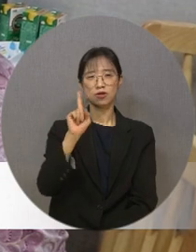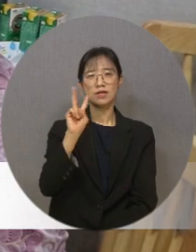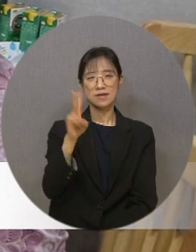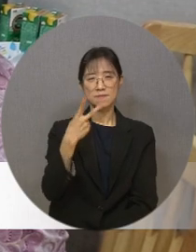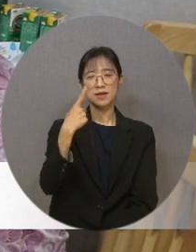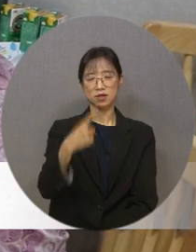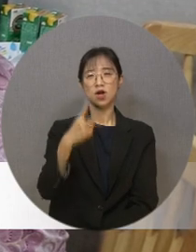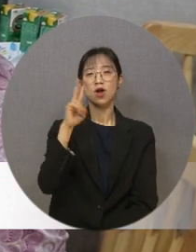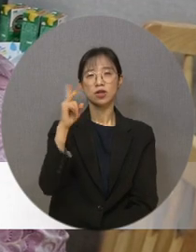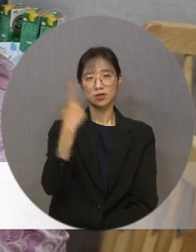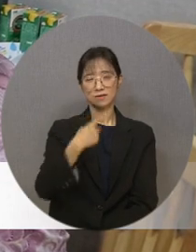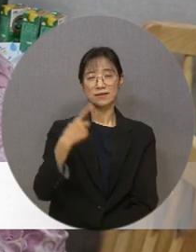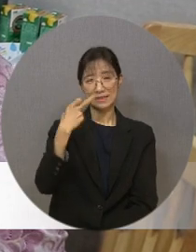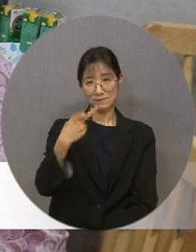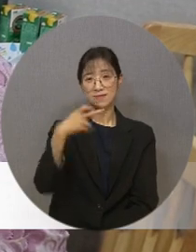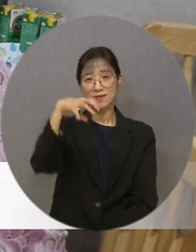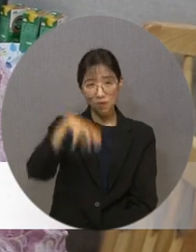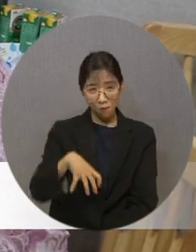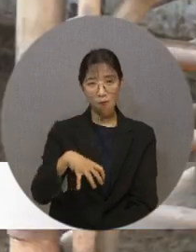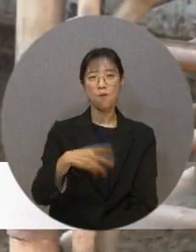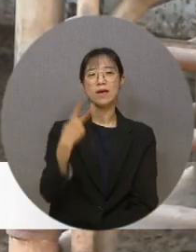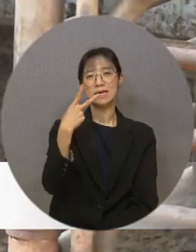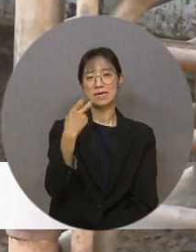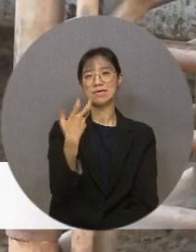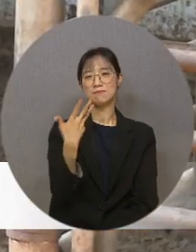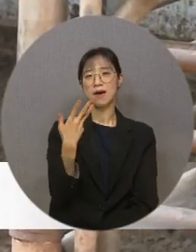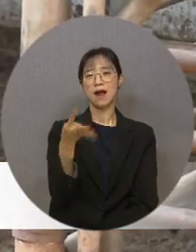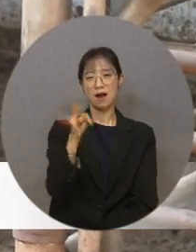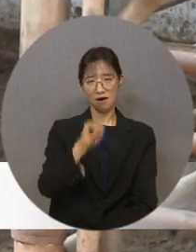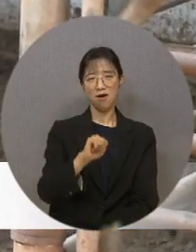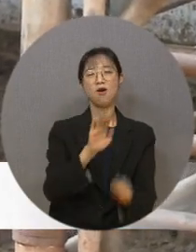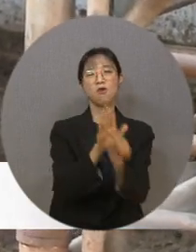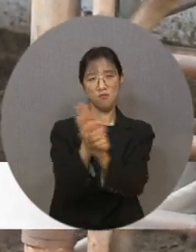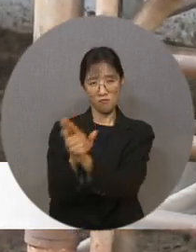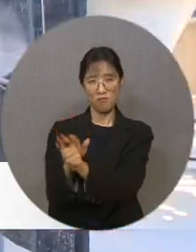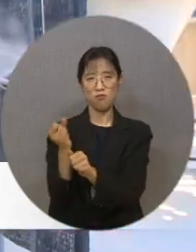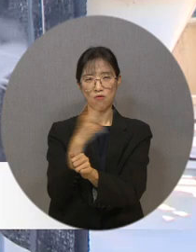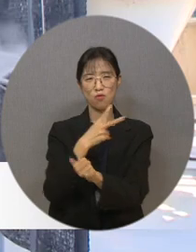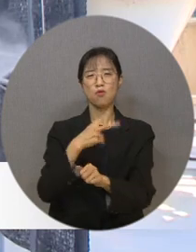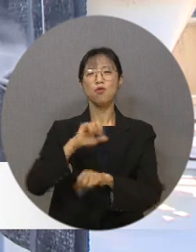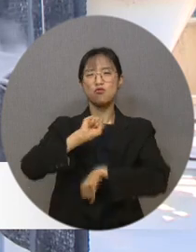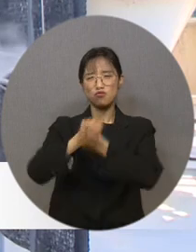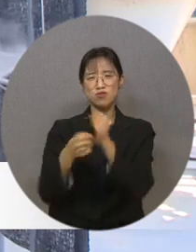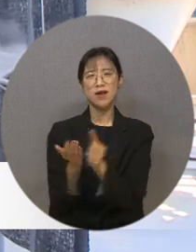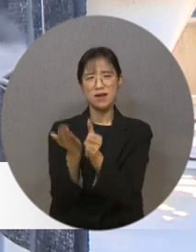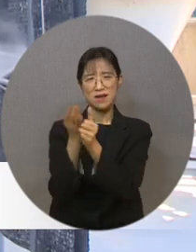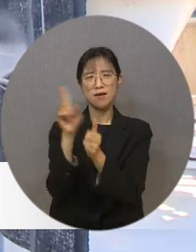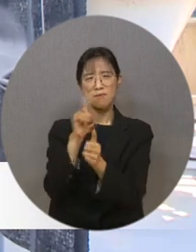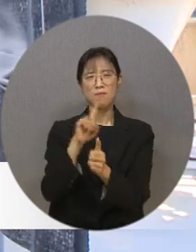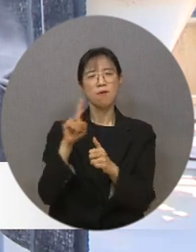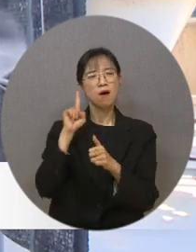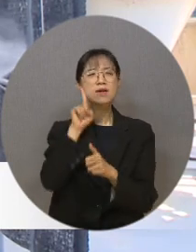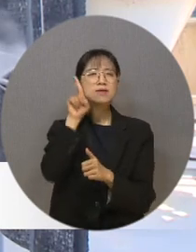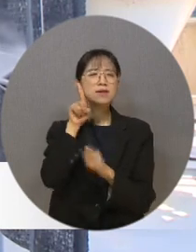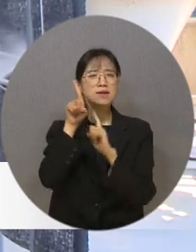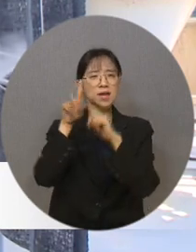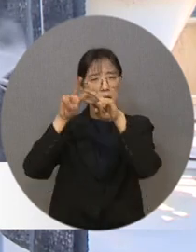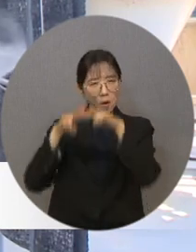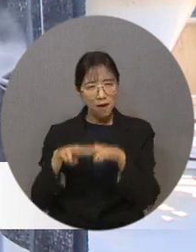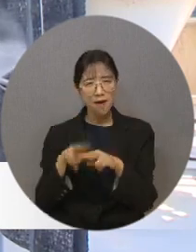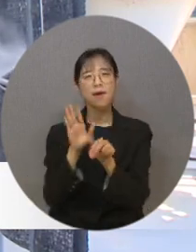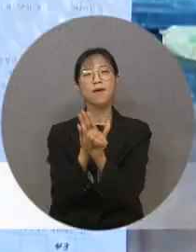원씩 총 28억 원을 추가 지원했고, 폭염에 취약한 축산 농가에는 가축 고온 스트레스 완화제를 보급합니다.